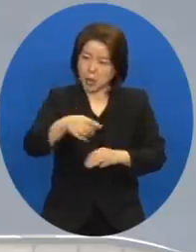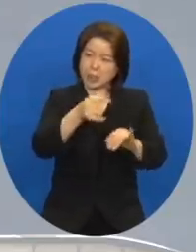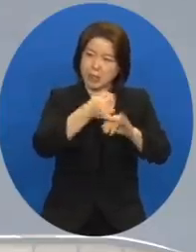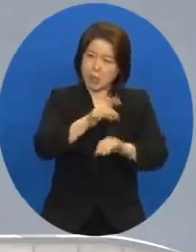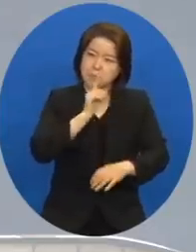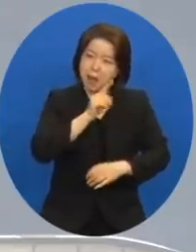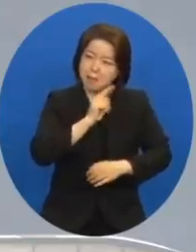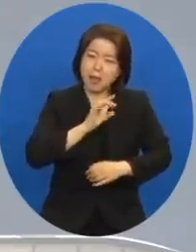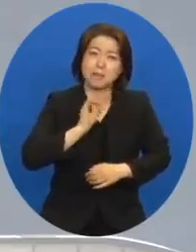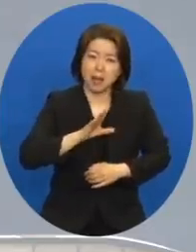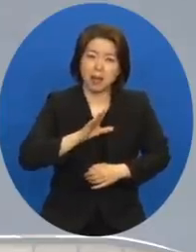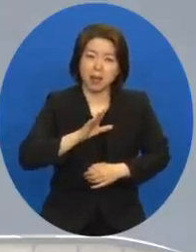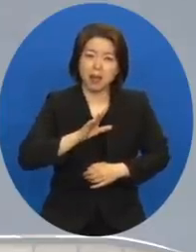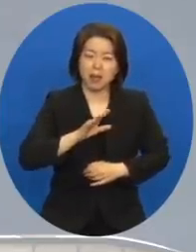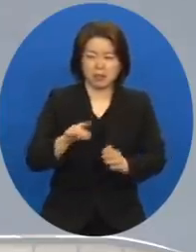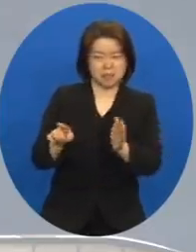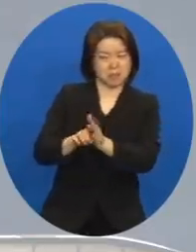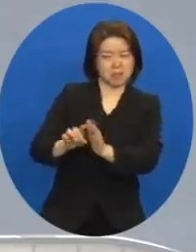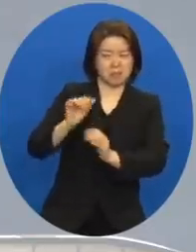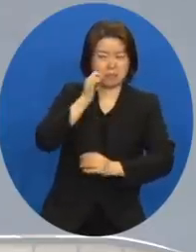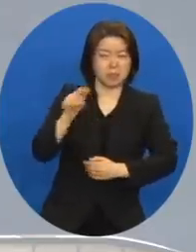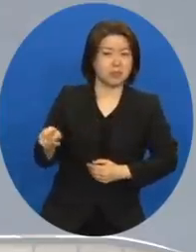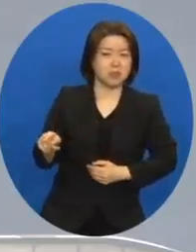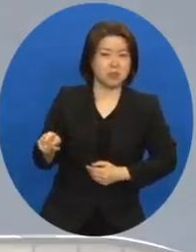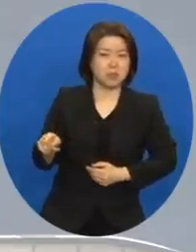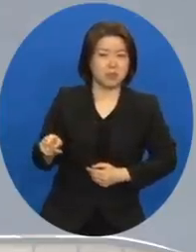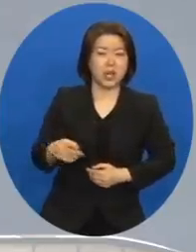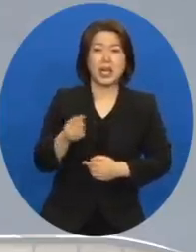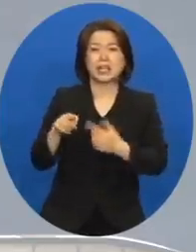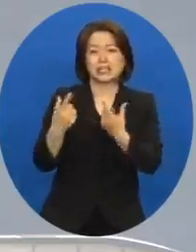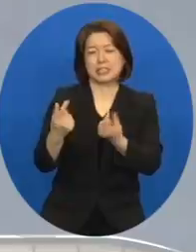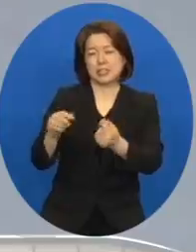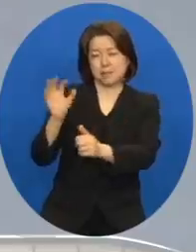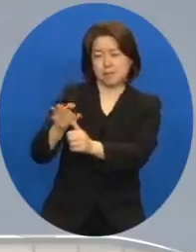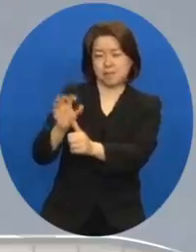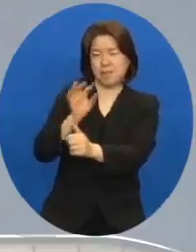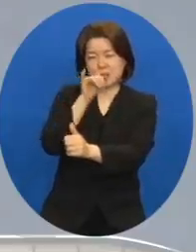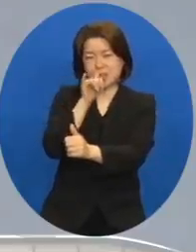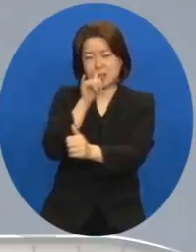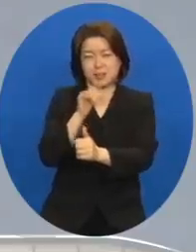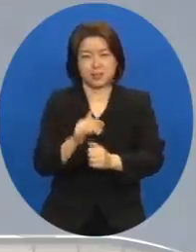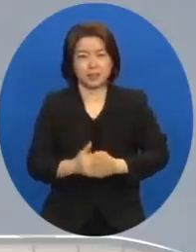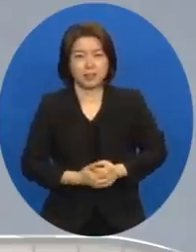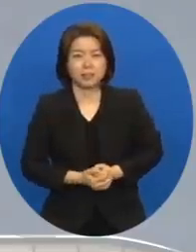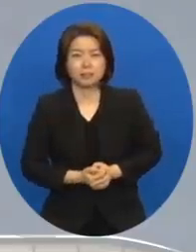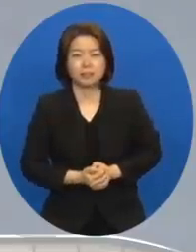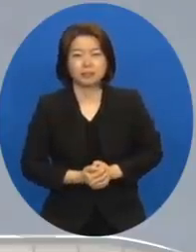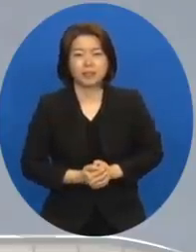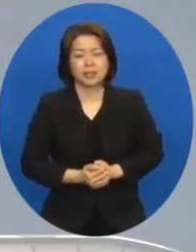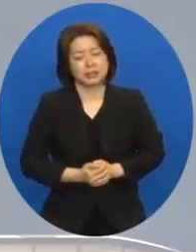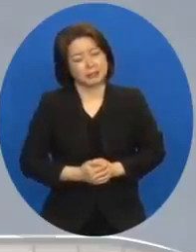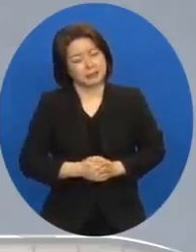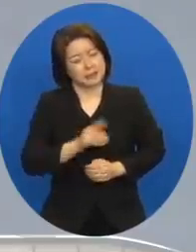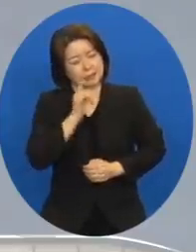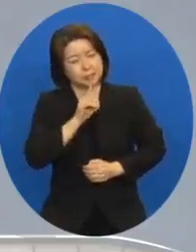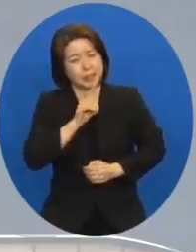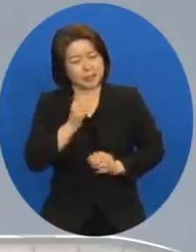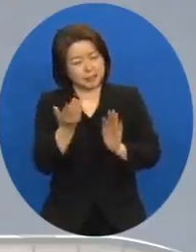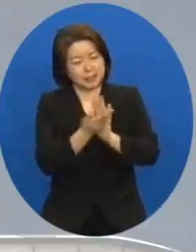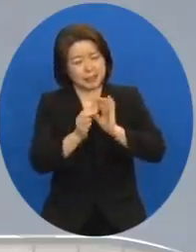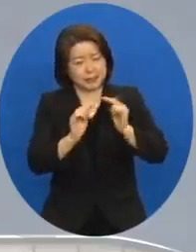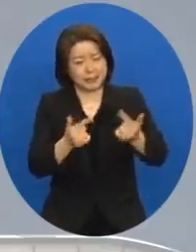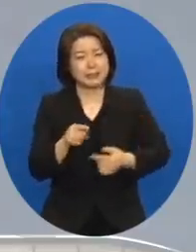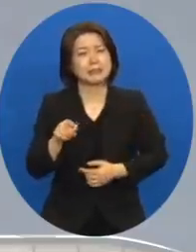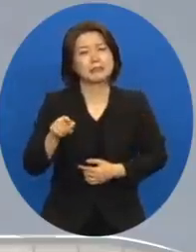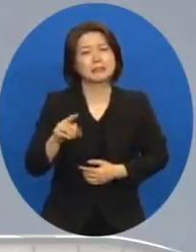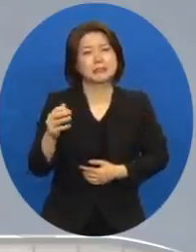말한 사람이 다 믿을 수 없는 사람이다 그렇게 비난을 한 겁니다 사실 말도 안되는 거리를 가지고